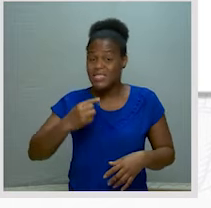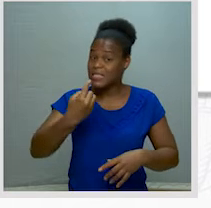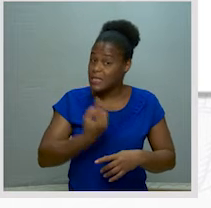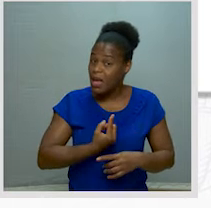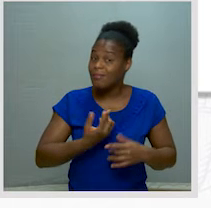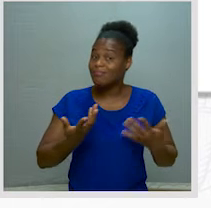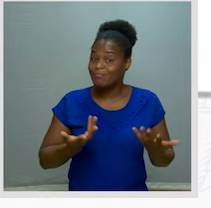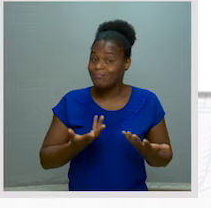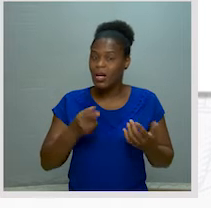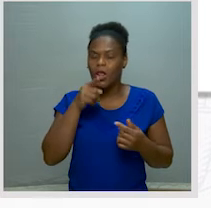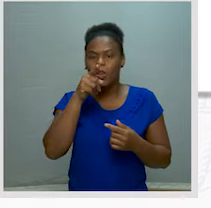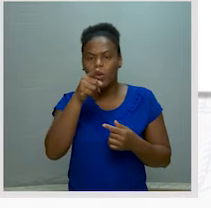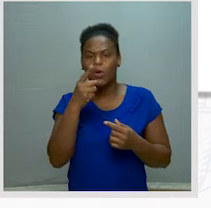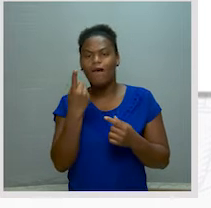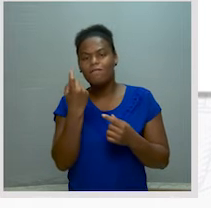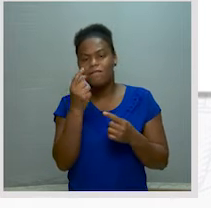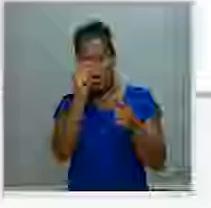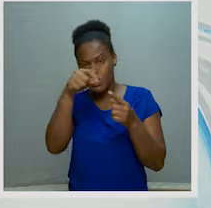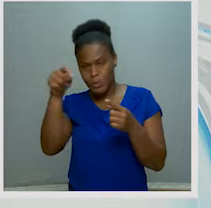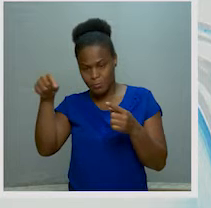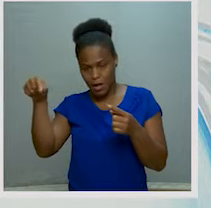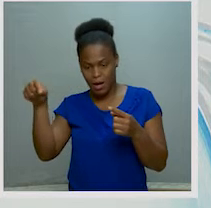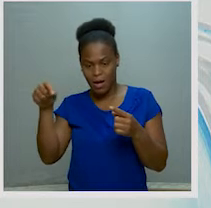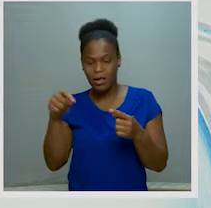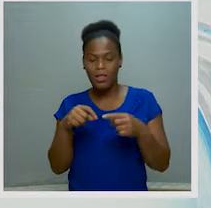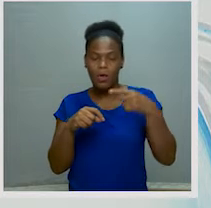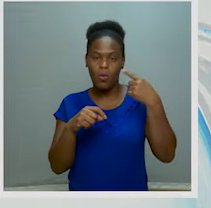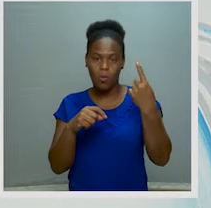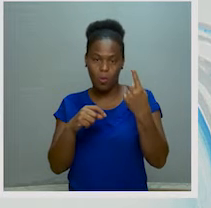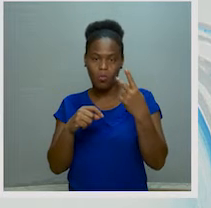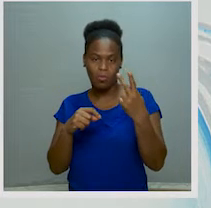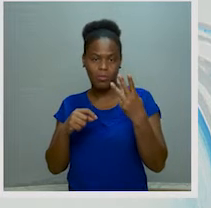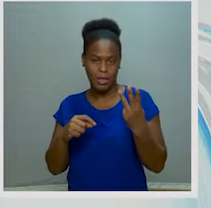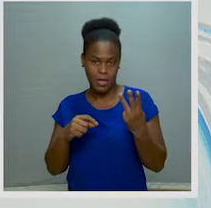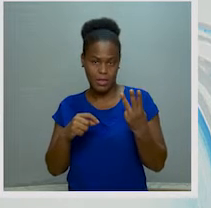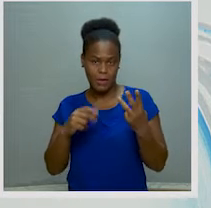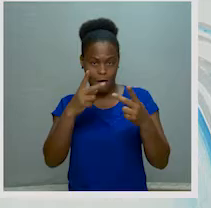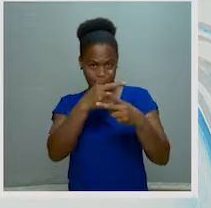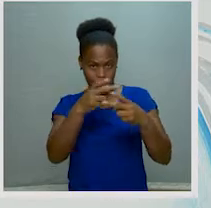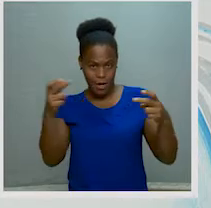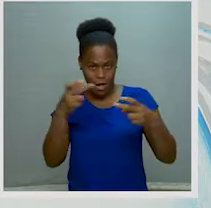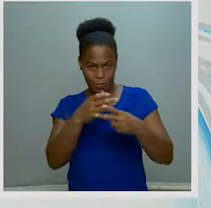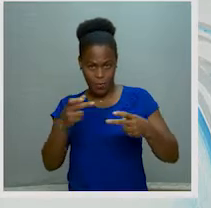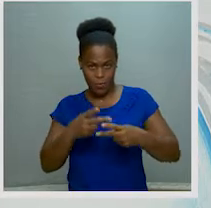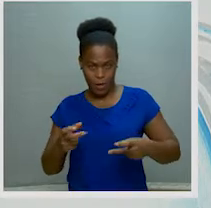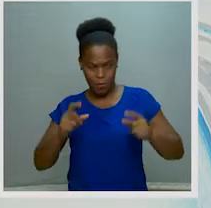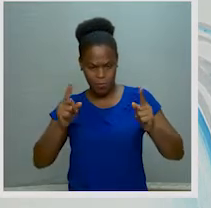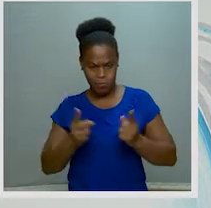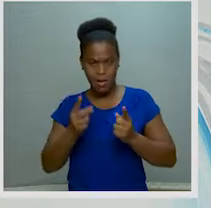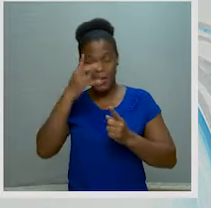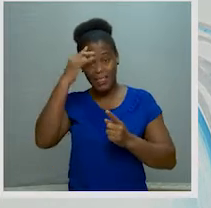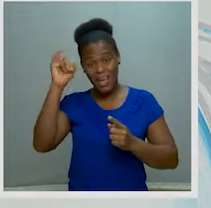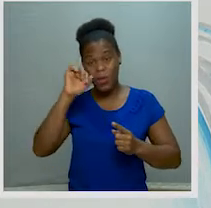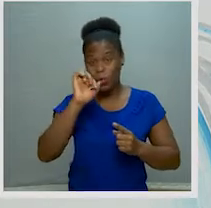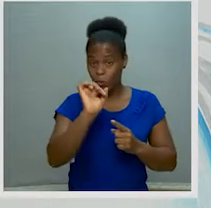bon? Vous allez me compléter ces trois petites phrases avec vos idées de ce